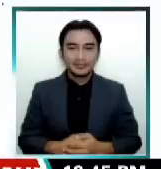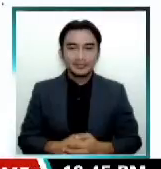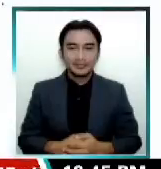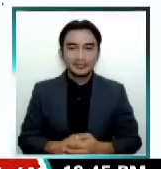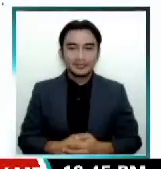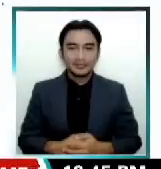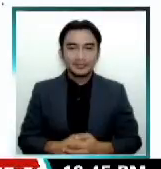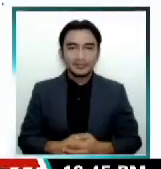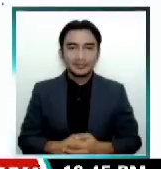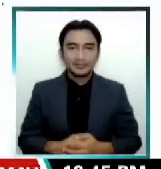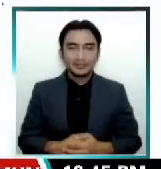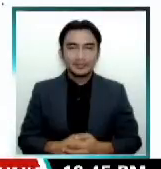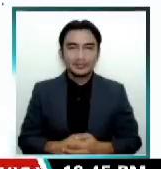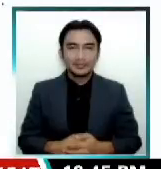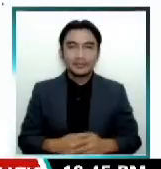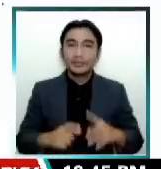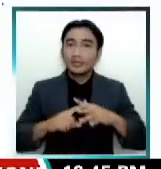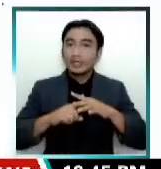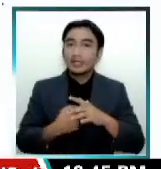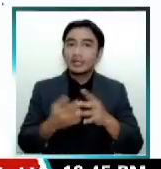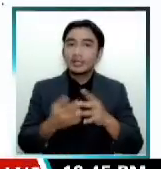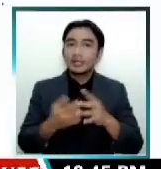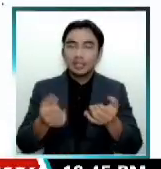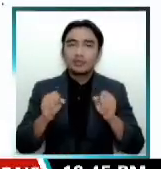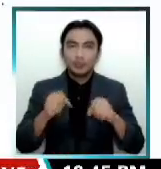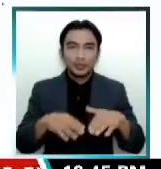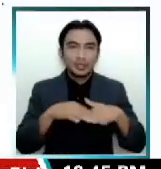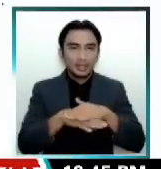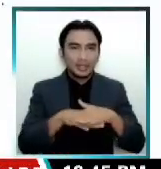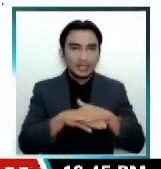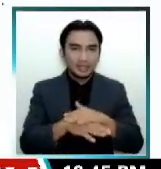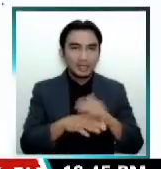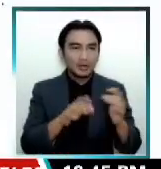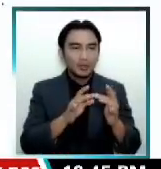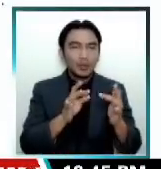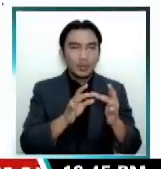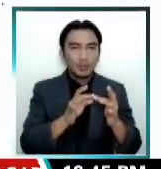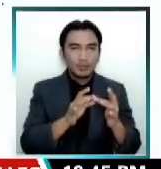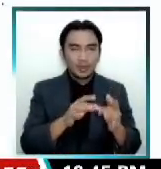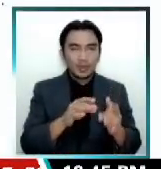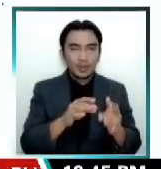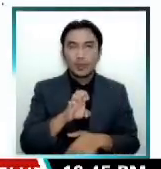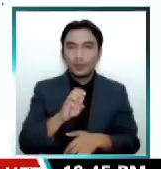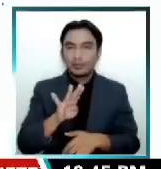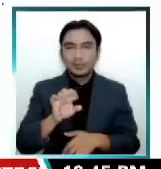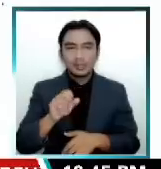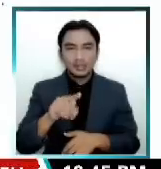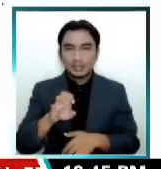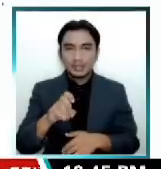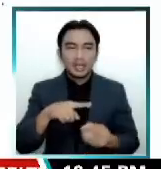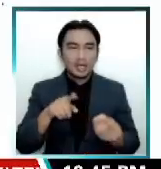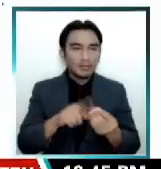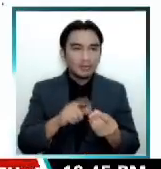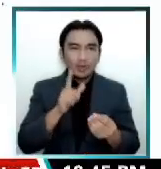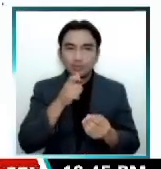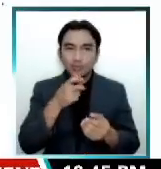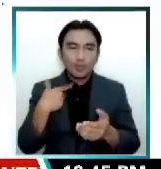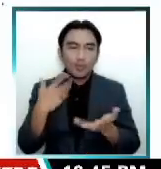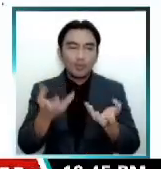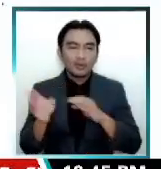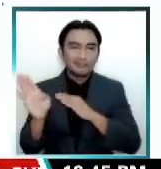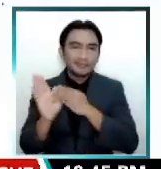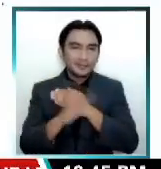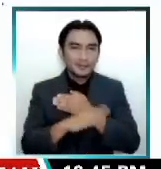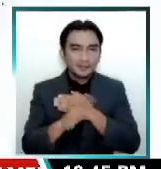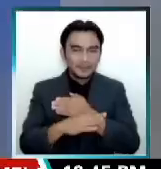Simula ngayong araw, pwede nang ma-access ang bagong website para sa electronic travel declaration ng mga magbabalik bansa o kaya ay